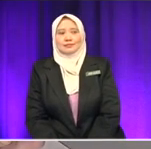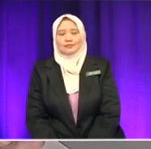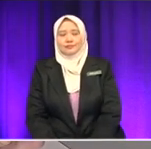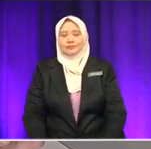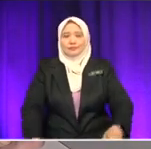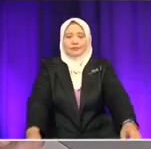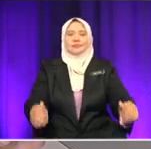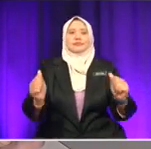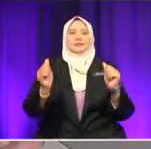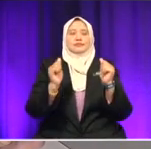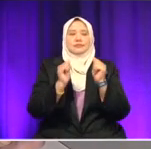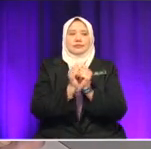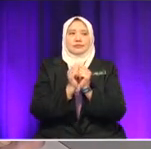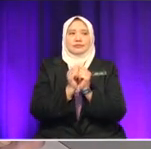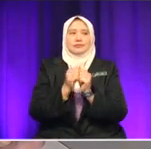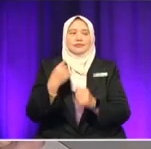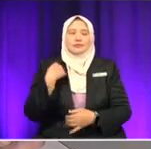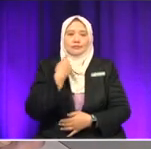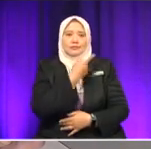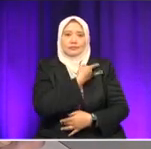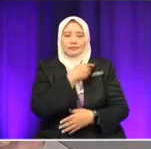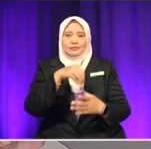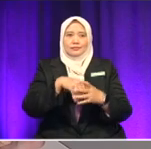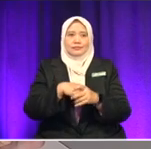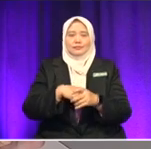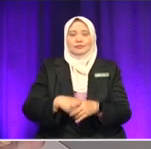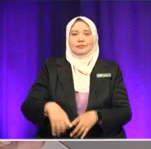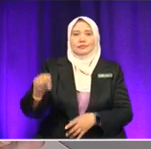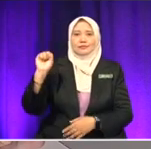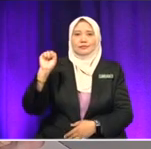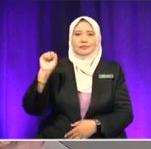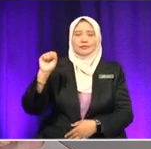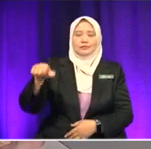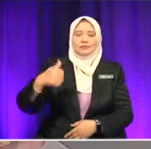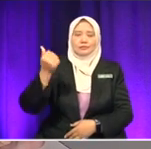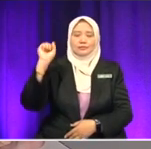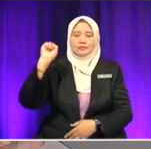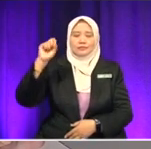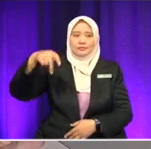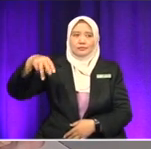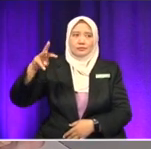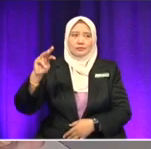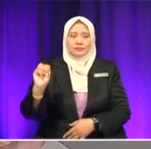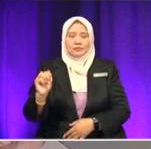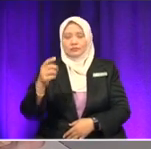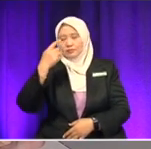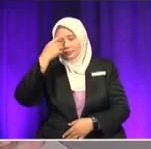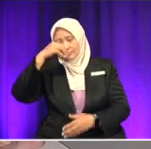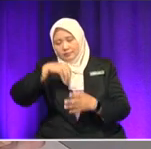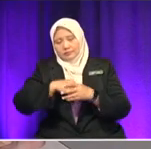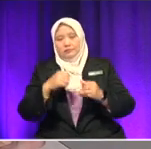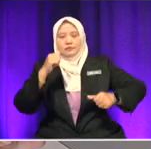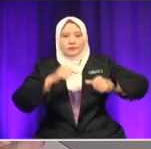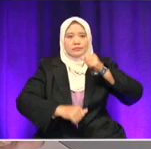Bersama kami dalam slot sukses SPM 2022 tentang sains tingkatan 5 di mana kita belajar tentang